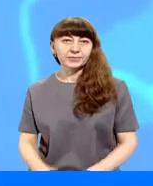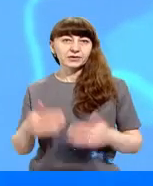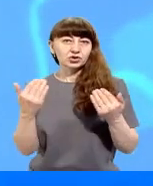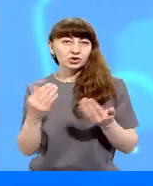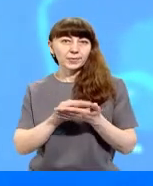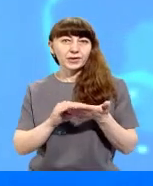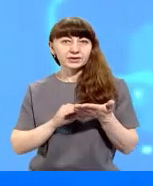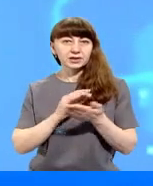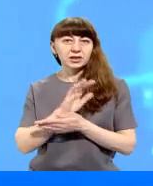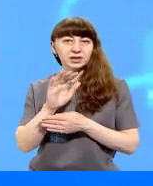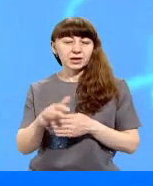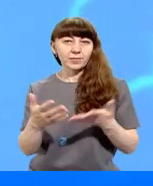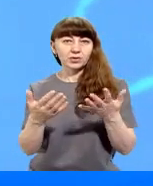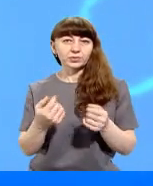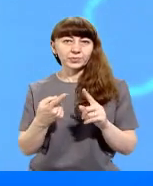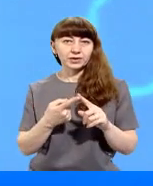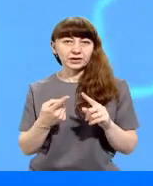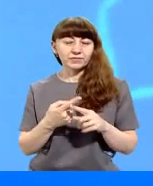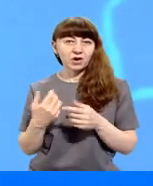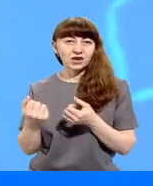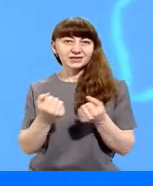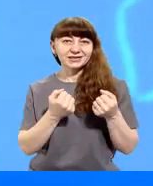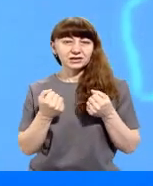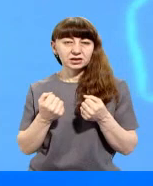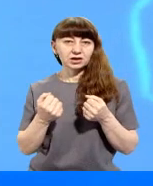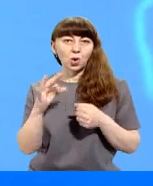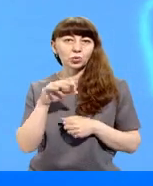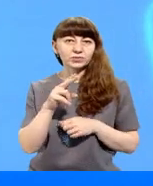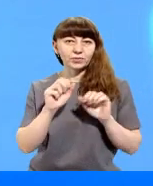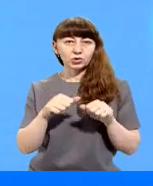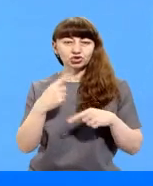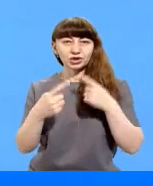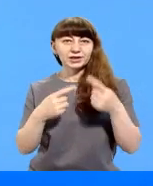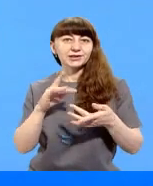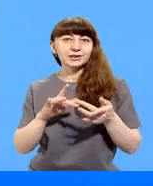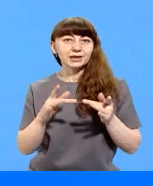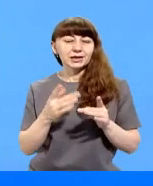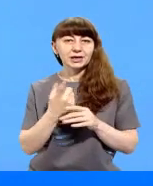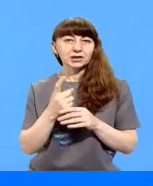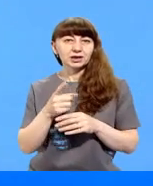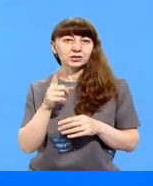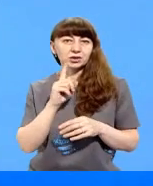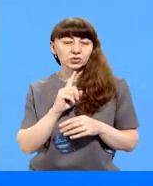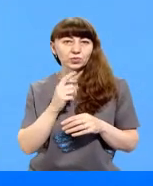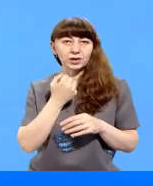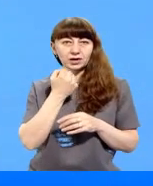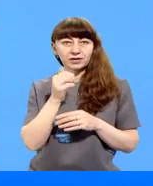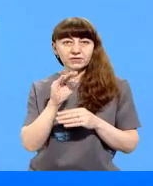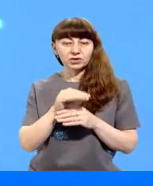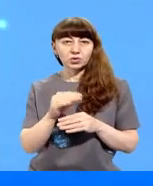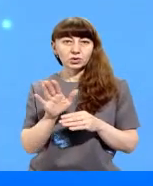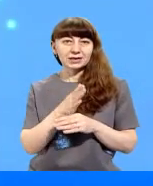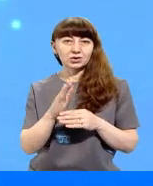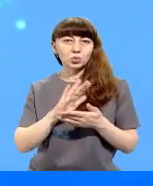Теперь подать заявление на получение первичного водительского удостоверения можно в онлайн-формате. Это стало доступным благодаря внедрению